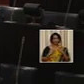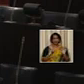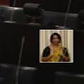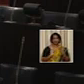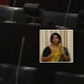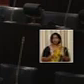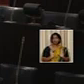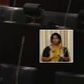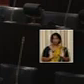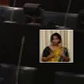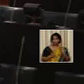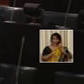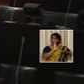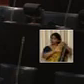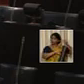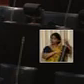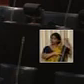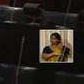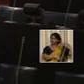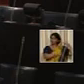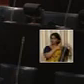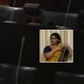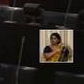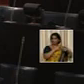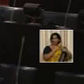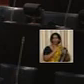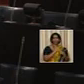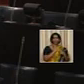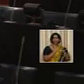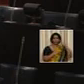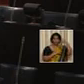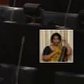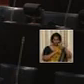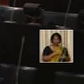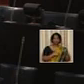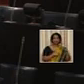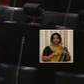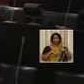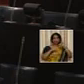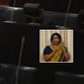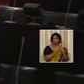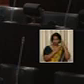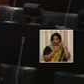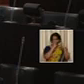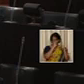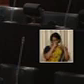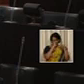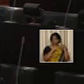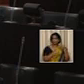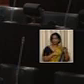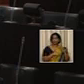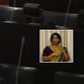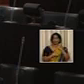मेक पटांगत्ते इतिहास पवते नवील तलता अतकोर मेथिनियट तवमत मे पिल बंद परीक्षण कुत्तीन एक